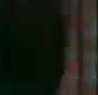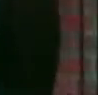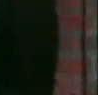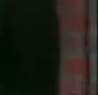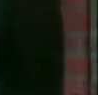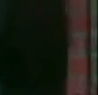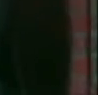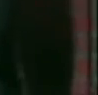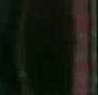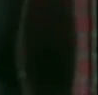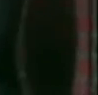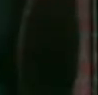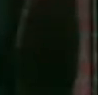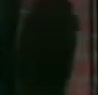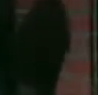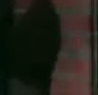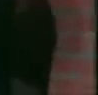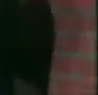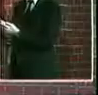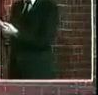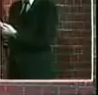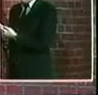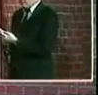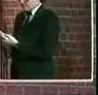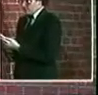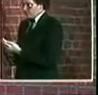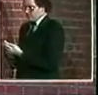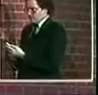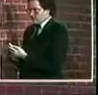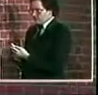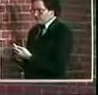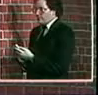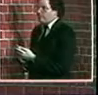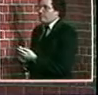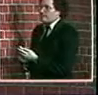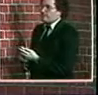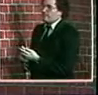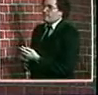Magyar egyesen ma éppen a szomszédok megy. Ki meg jó, drága?